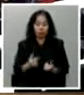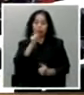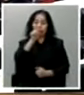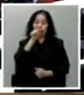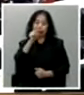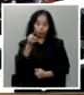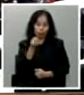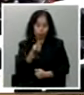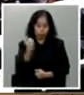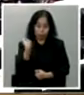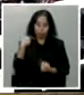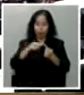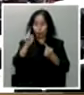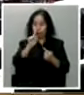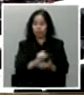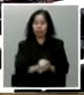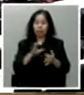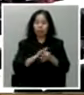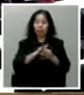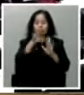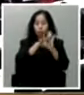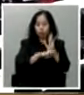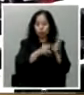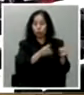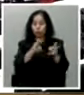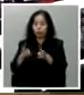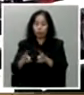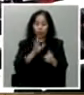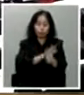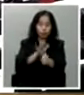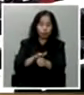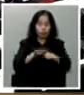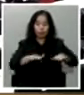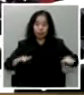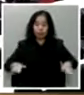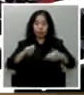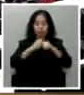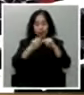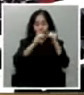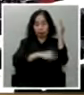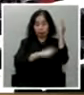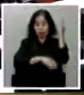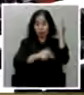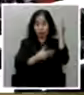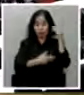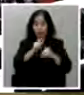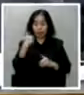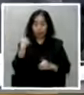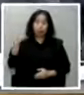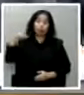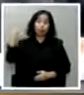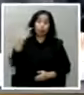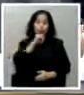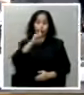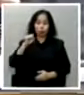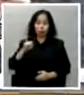ดนะครับมีเรื่องของมาตรการในการดูแลเด็กที่ได้รับผลกระทบจากปัญหาจังหวัดชายแดนภาคใต้ท่านเพชรดาวโตมีนาเป็นผู้ม